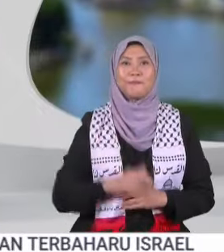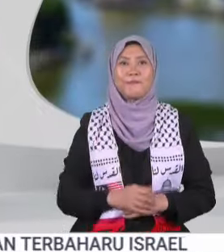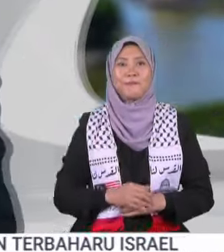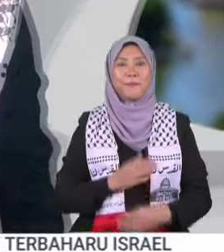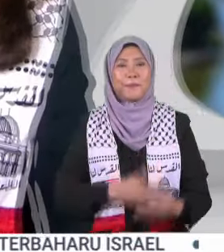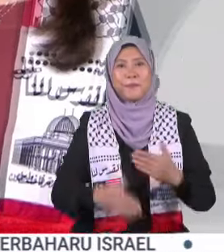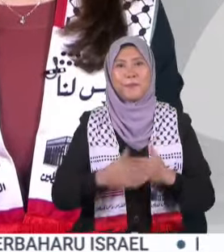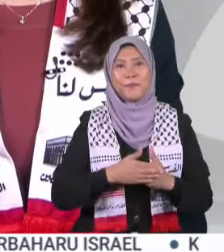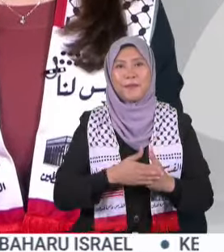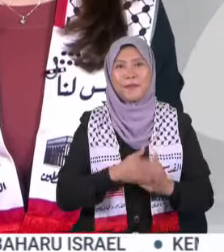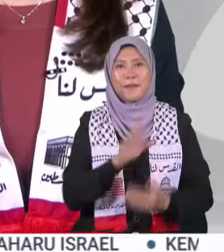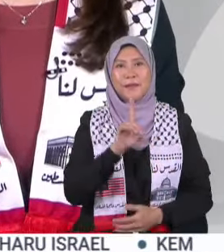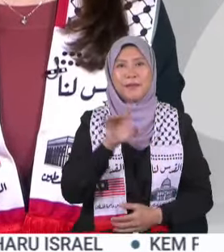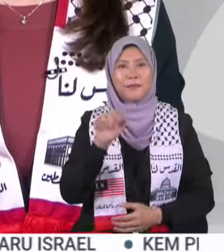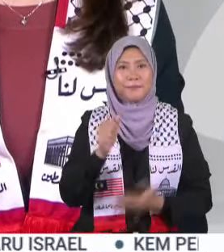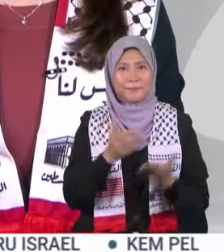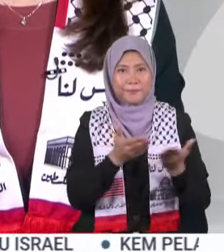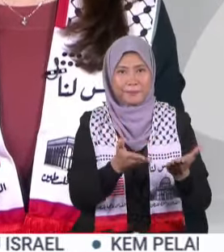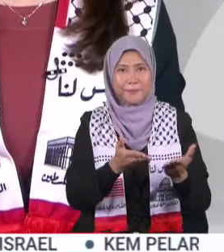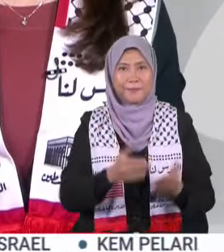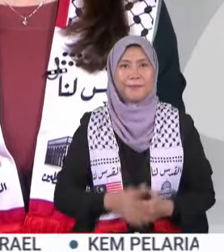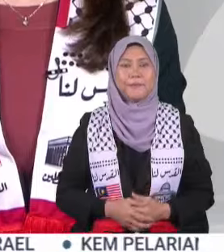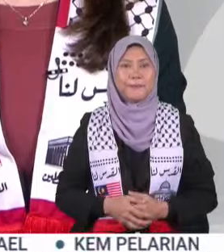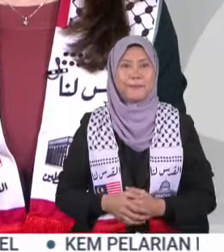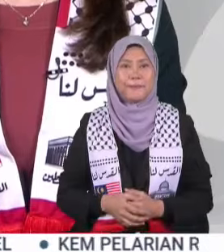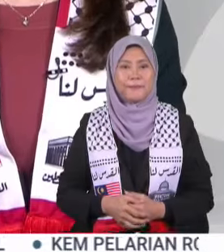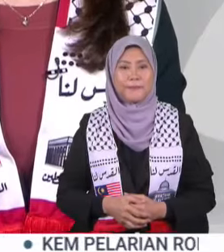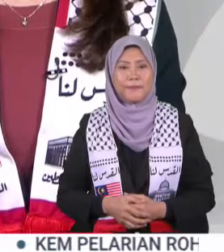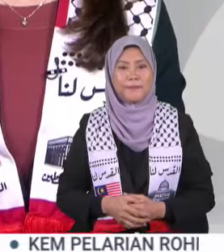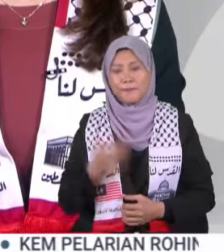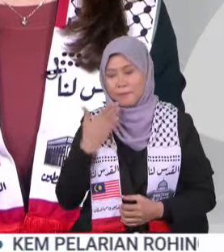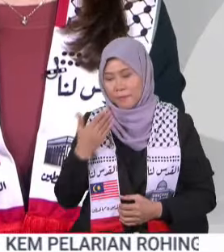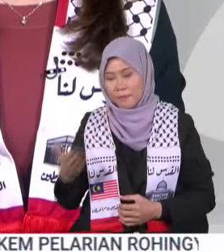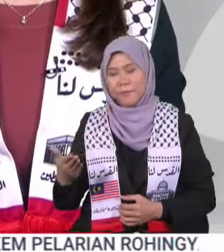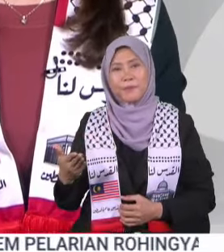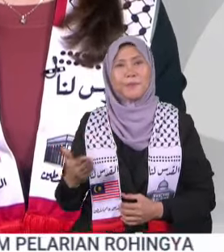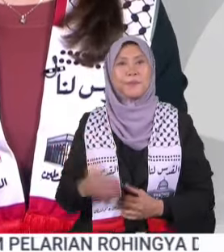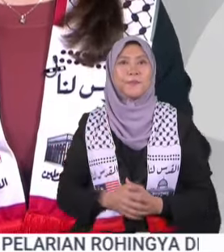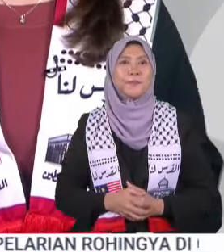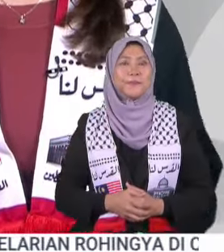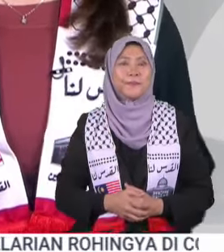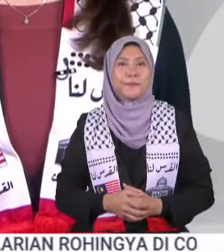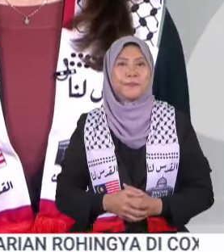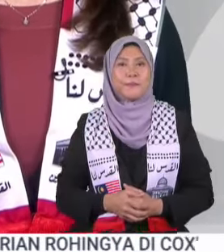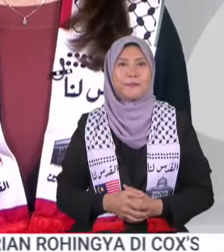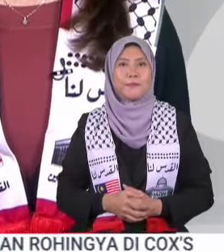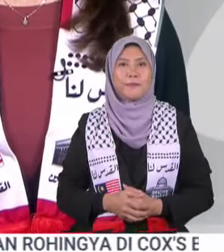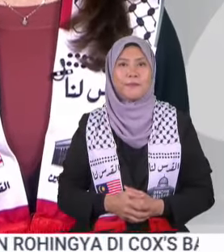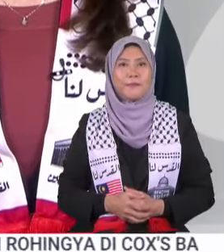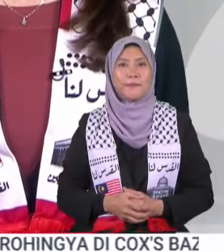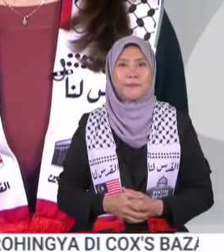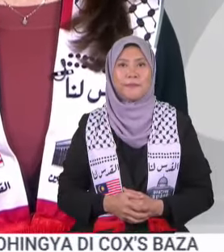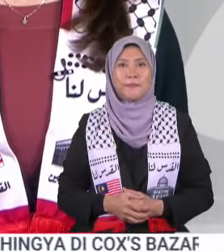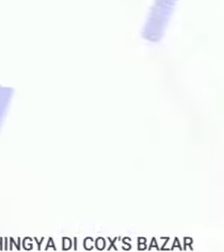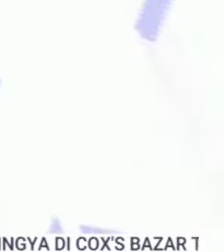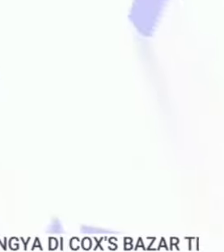bersama dia di angkasauri untuk berita seterusnya silakan dia baik terima kasih V untuk perkembangan dari